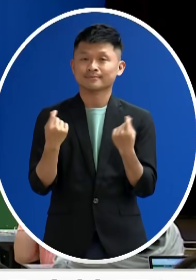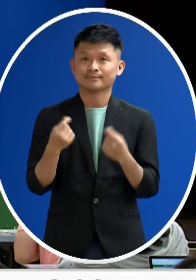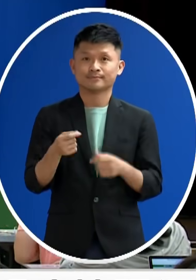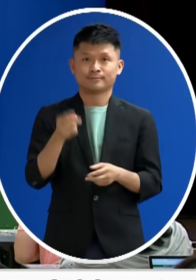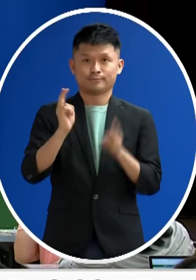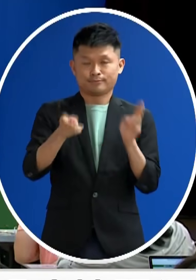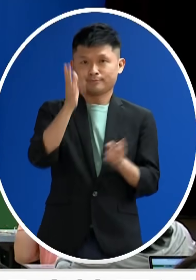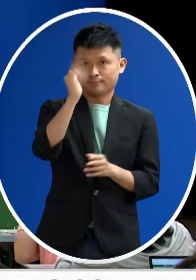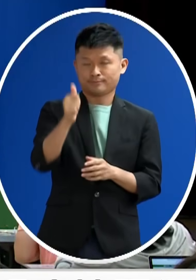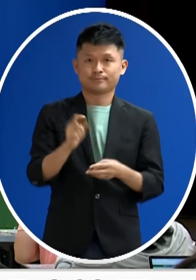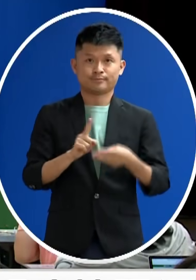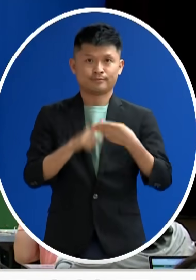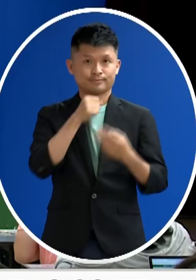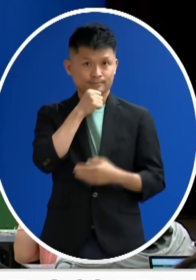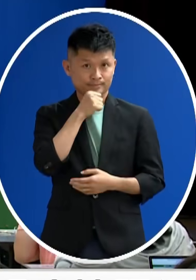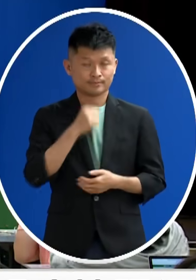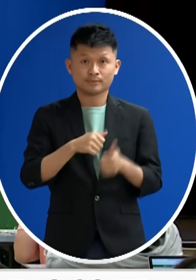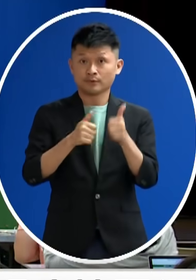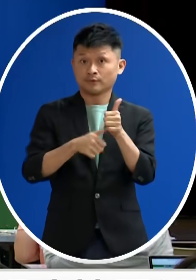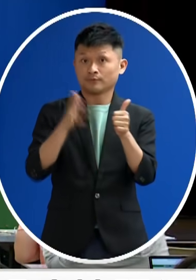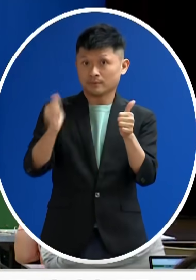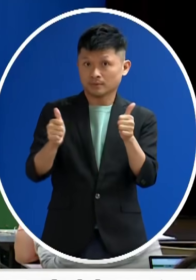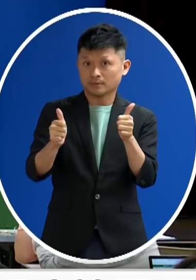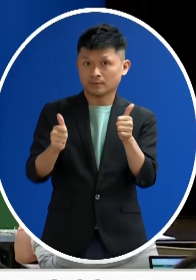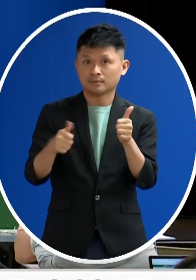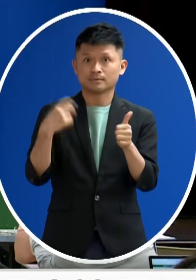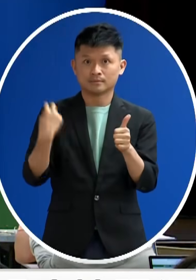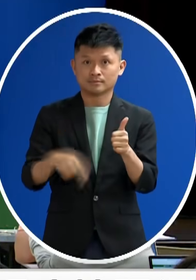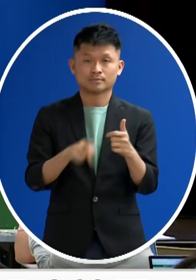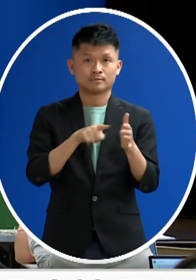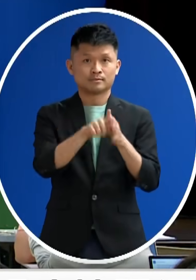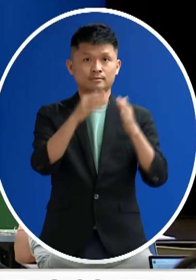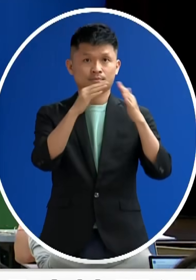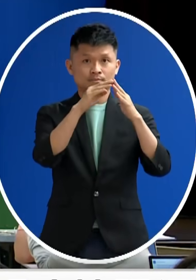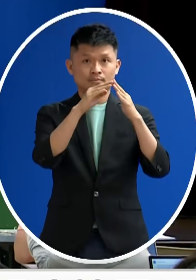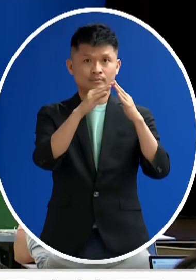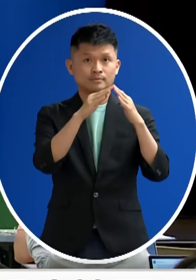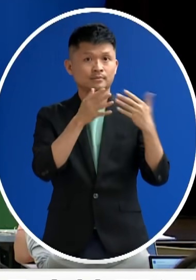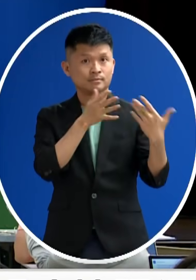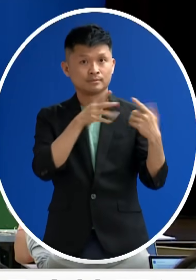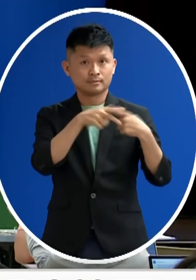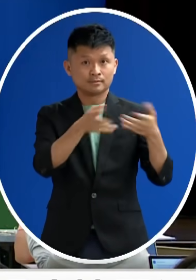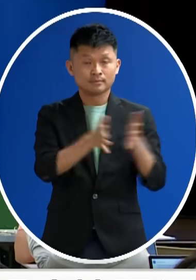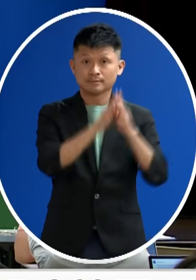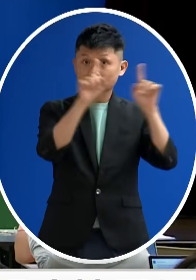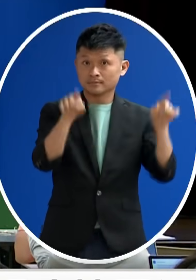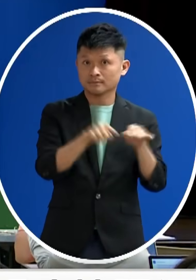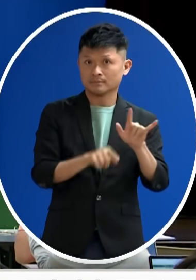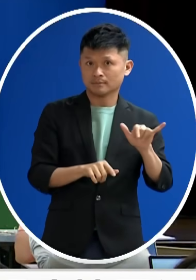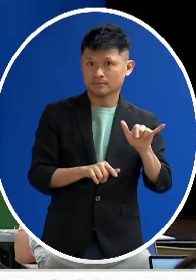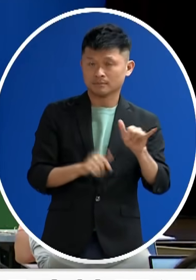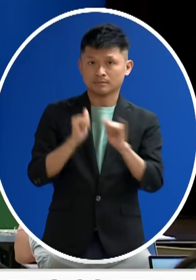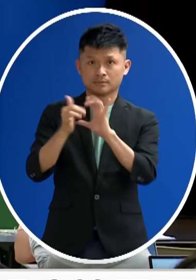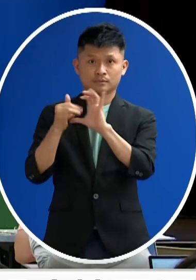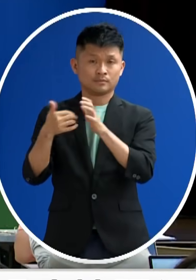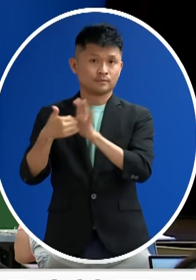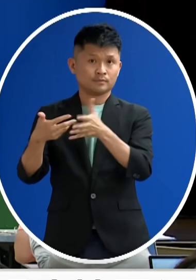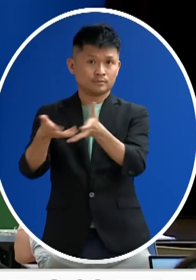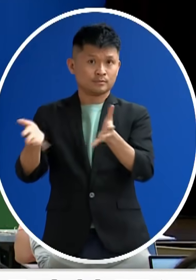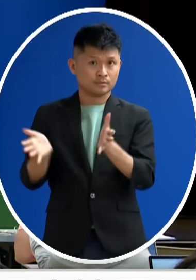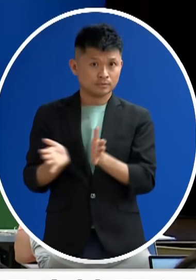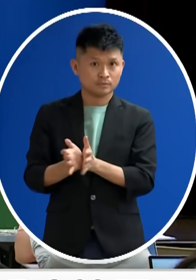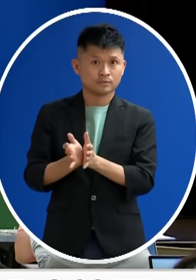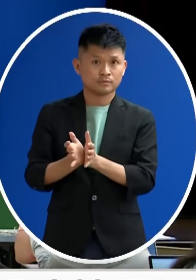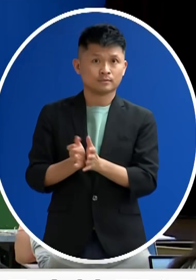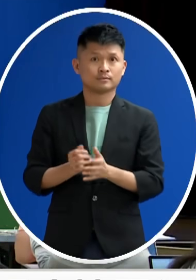官来亲自主持哈，那我们副指挥官以及专家咨询小组的张召集人，还有社区防治组